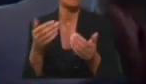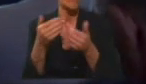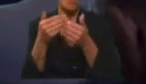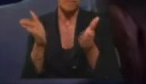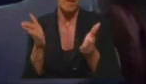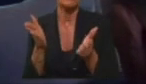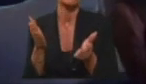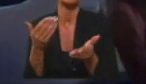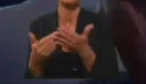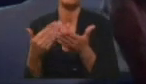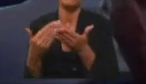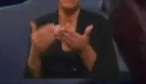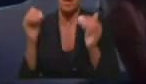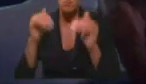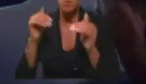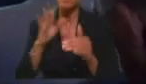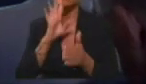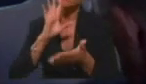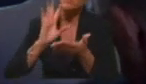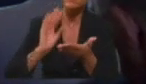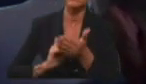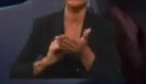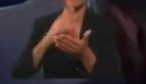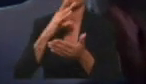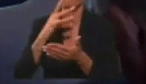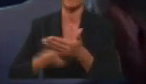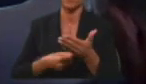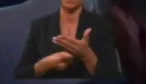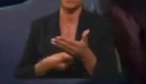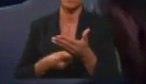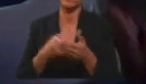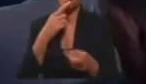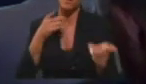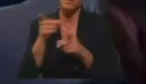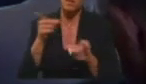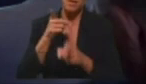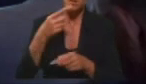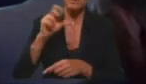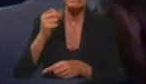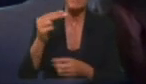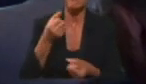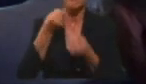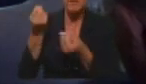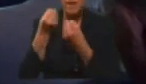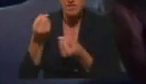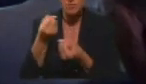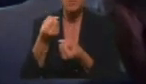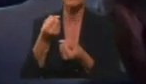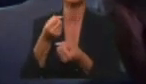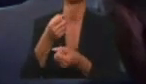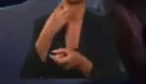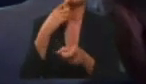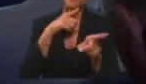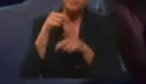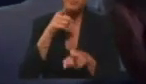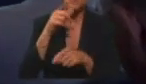Otwarte też w tym sensie, że powinny być możliwe do ponownego wykorzystania, tak? No, czyli dane o transporcie publicznym powinny być publiczne, no, tak trzeba się na to